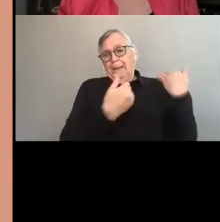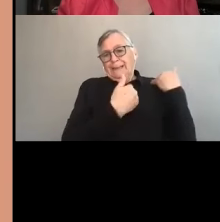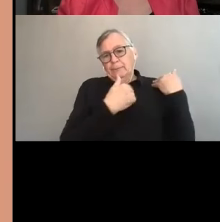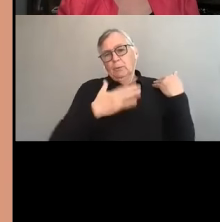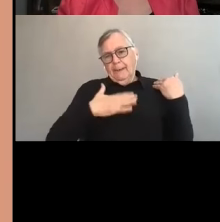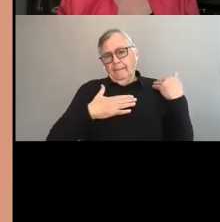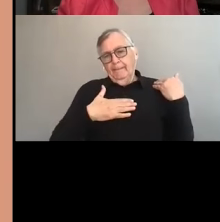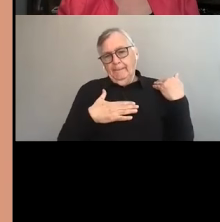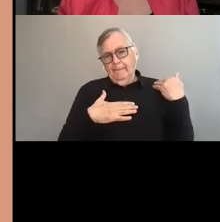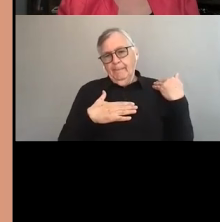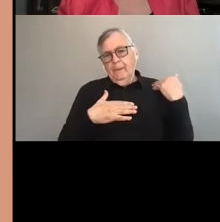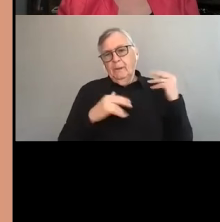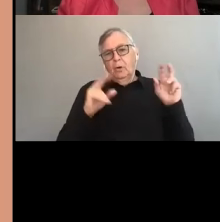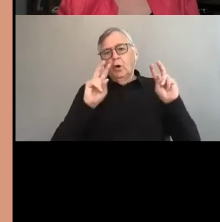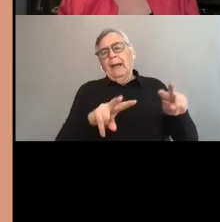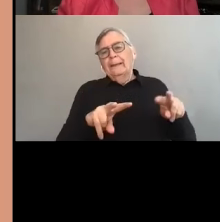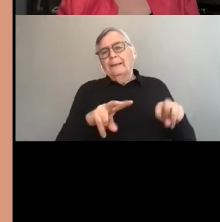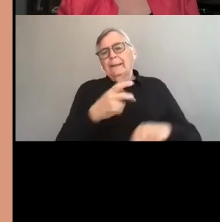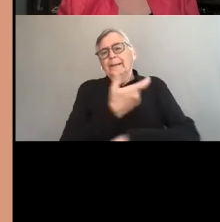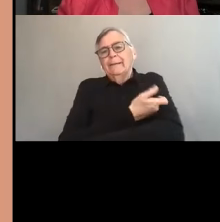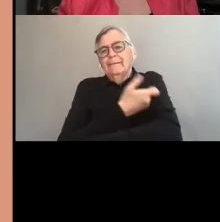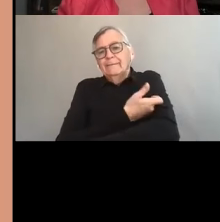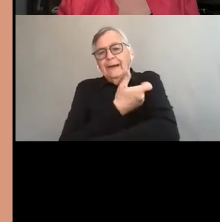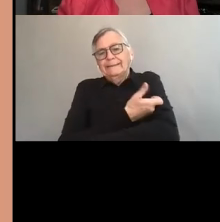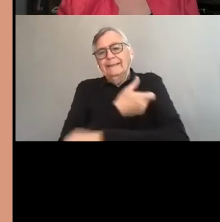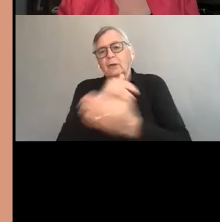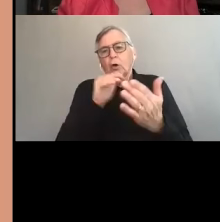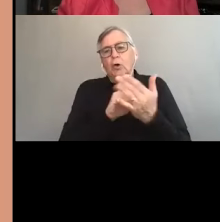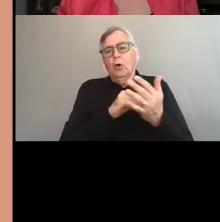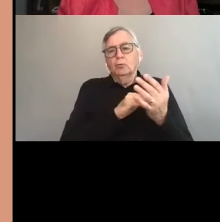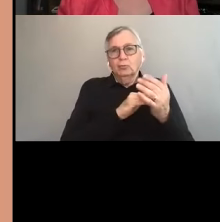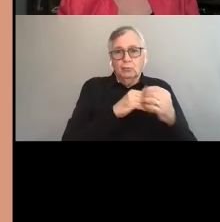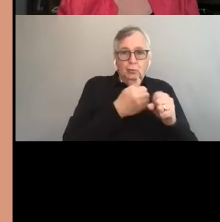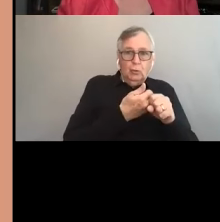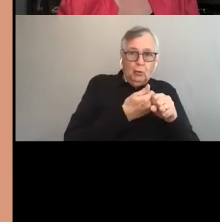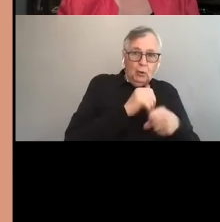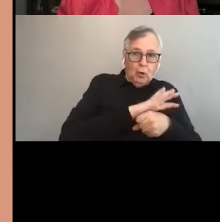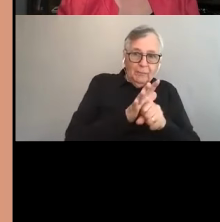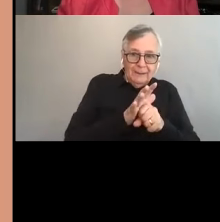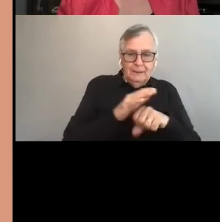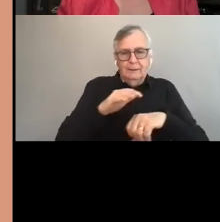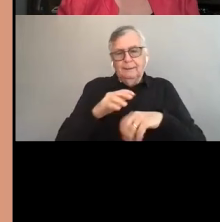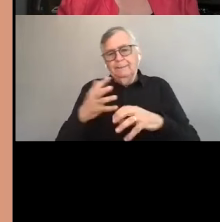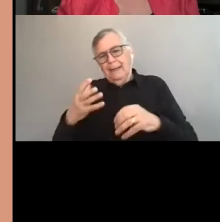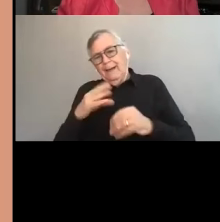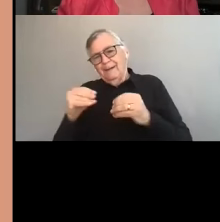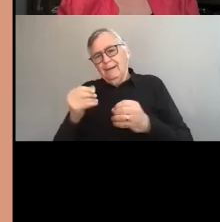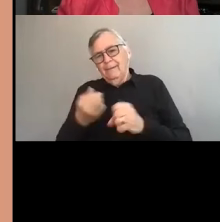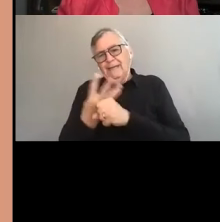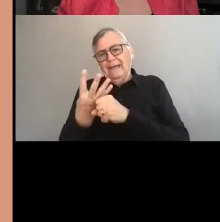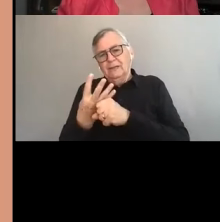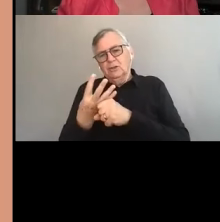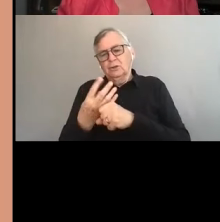responsabilité, regardant les vaccins contre la COVID-19 et le VIH. On a une autre étude qui s'apprête à commencer